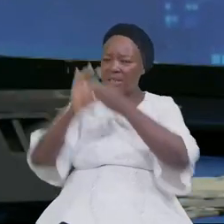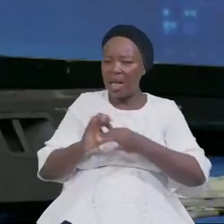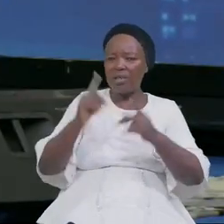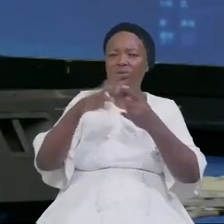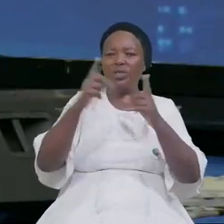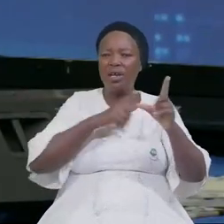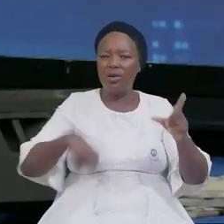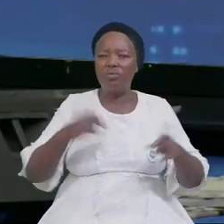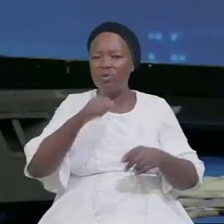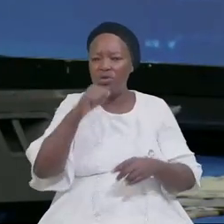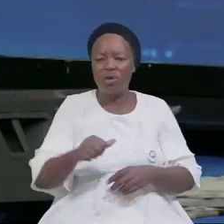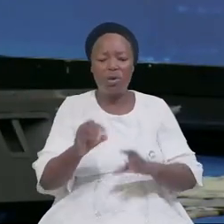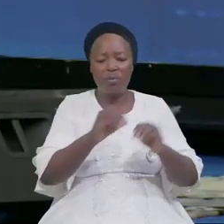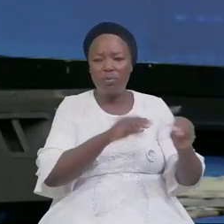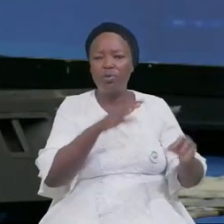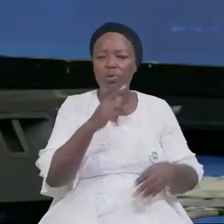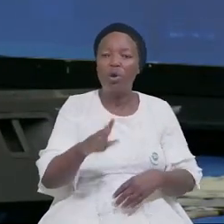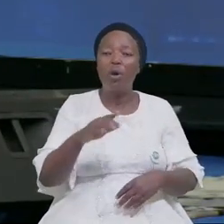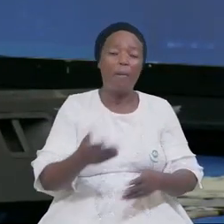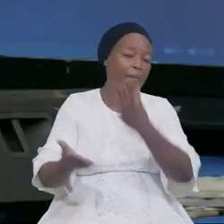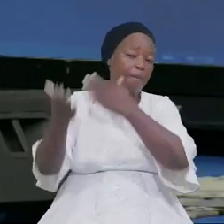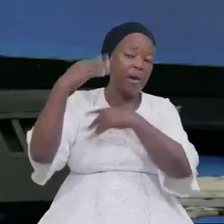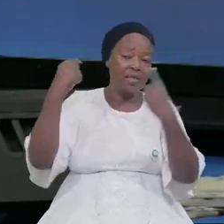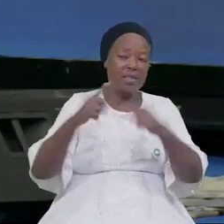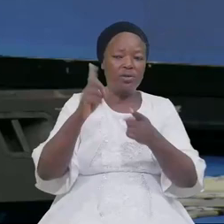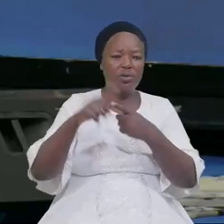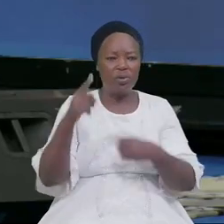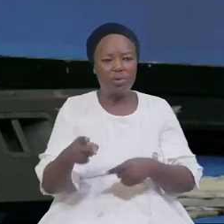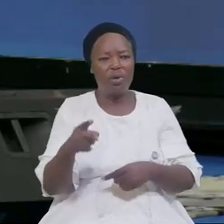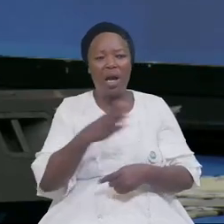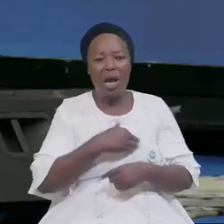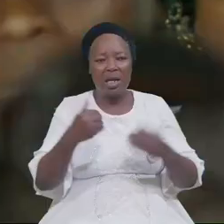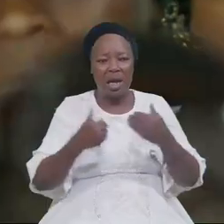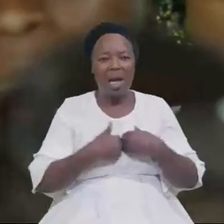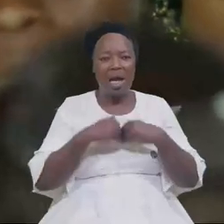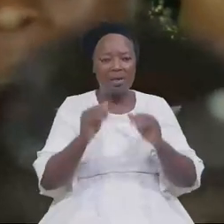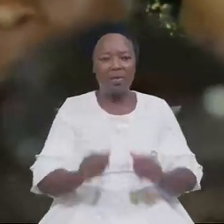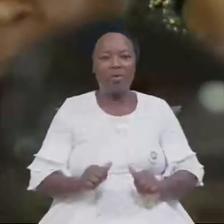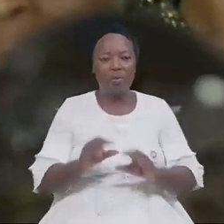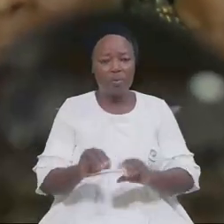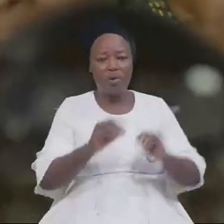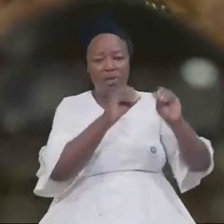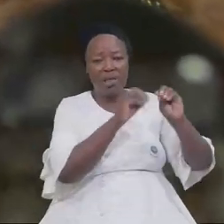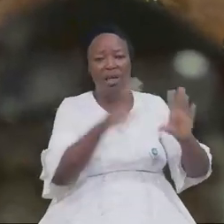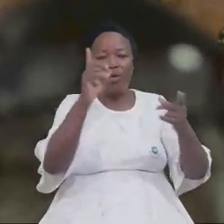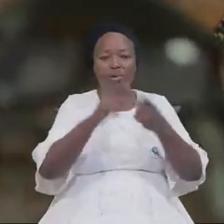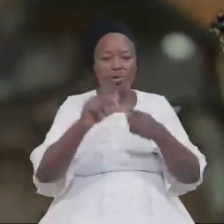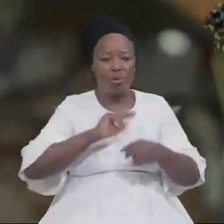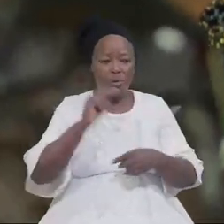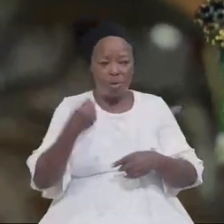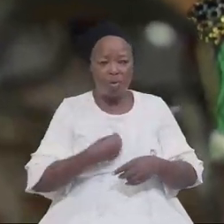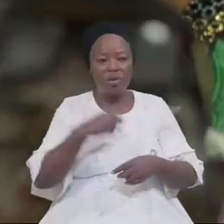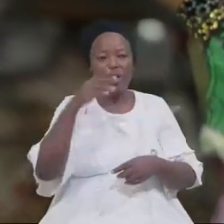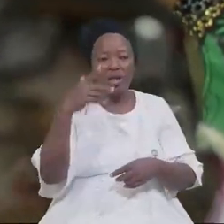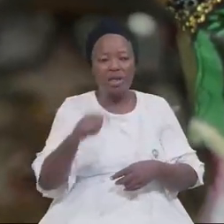il ne va plus imputer vos offenses passées. Et il a mis en nous la parole de